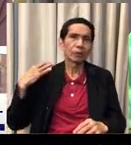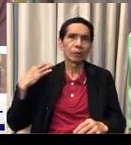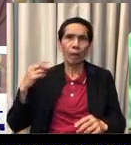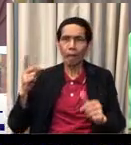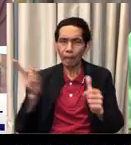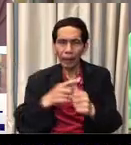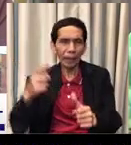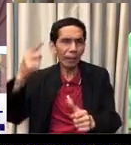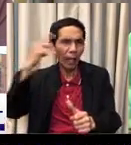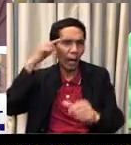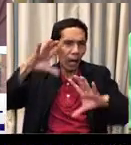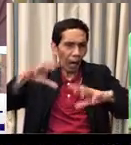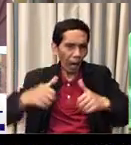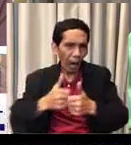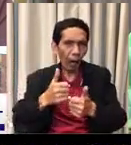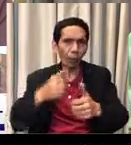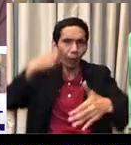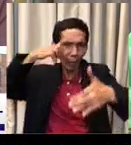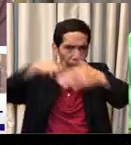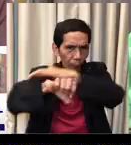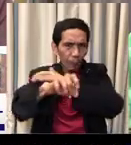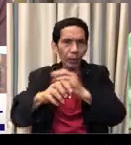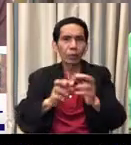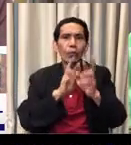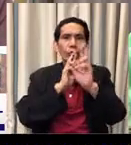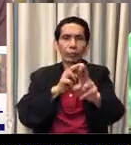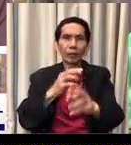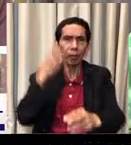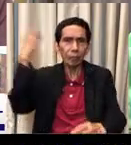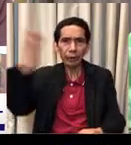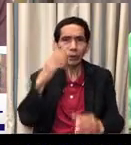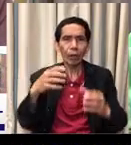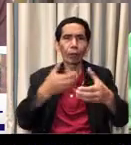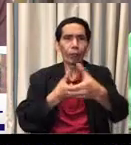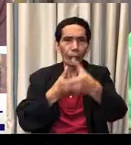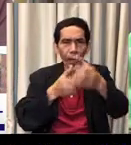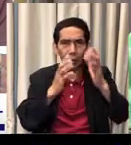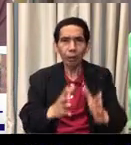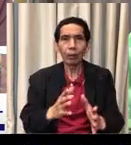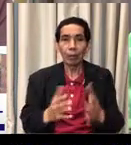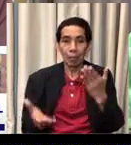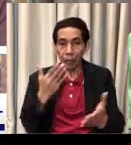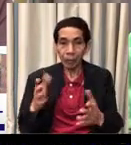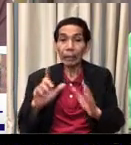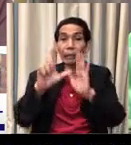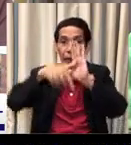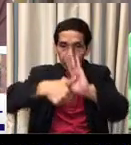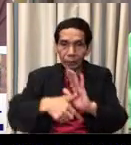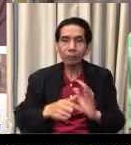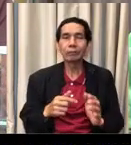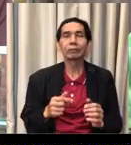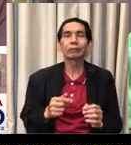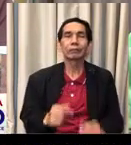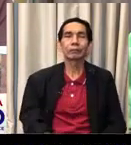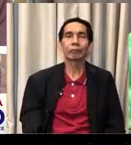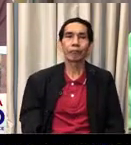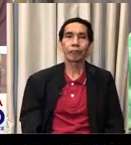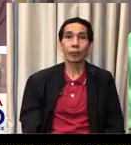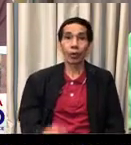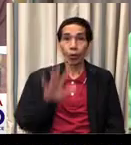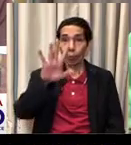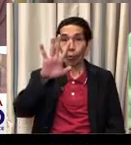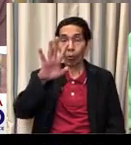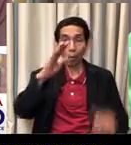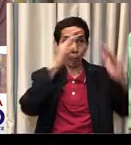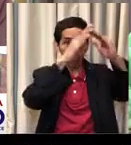una mong isipin, paano makakapasok ang responde? Dahil baka mamaya, apat na